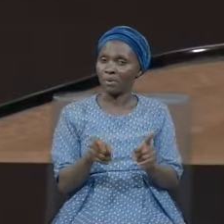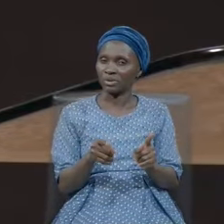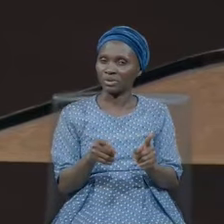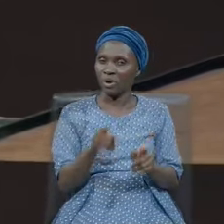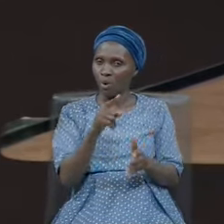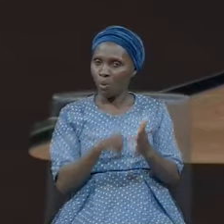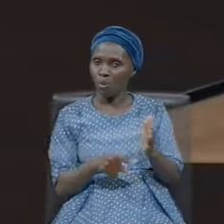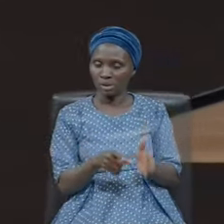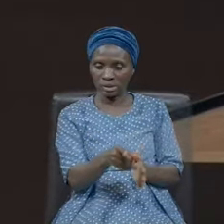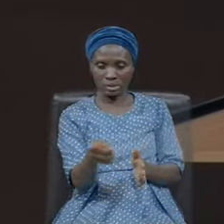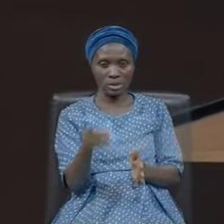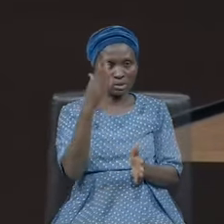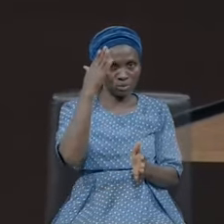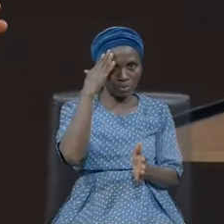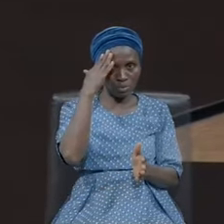Mais